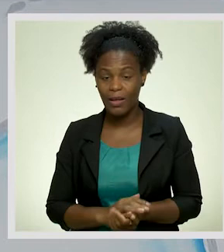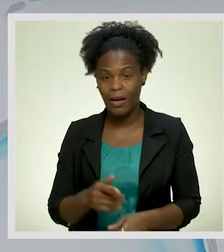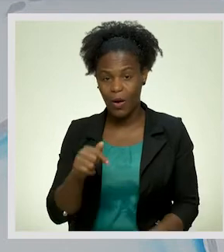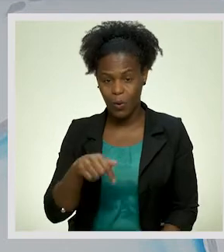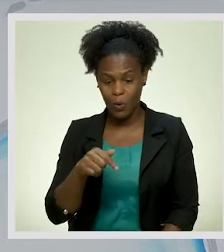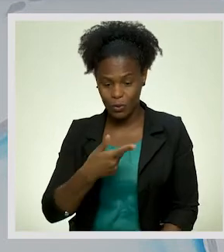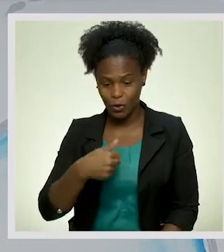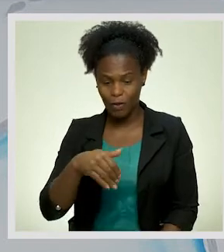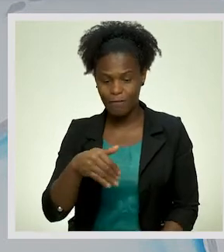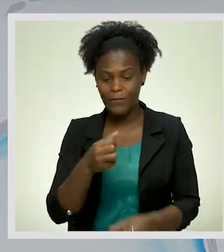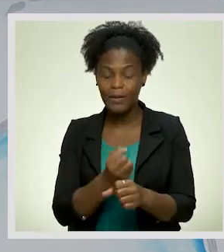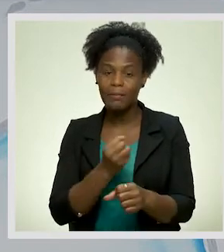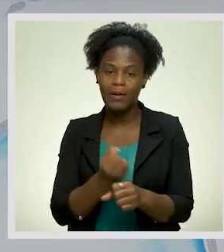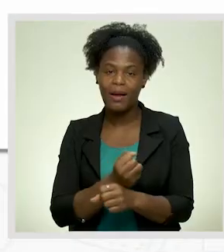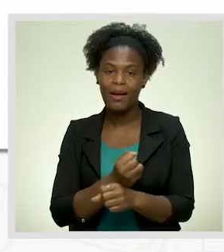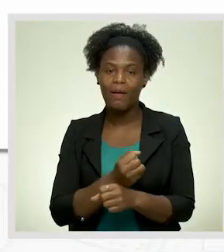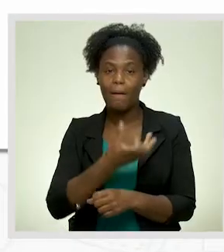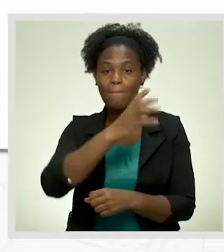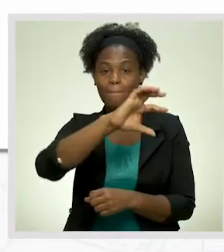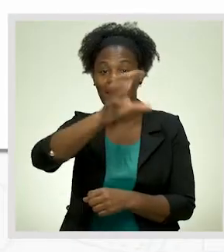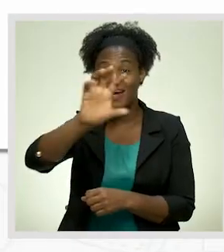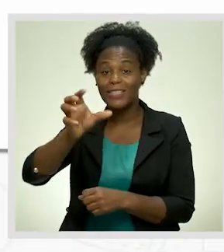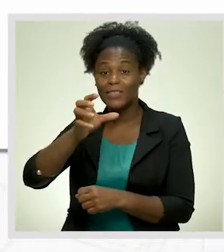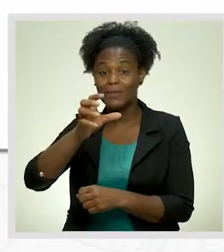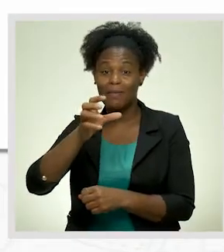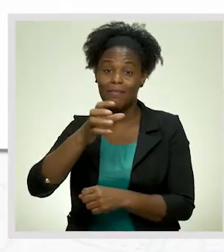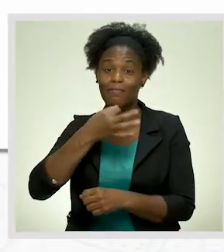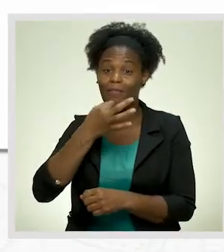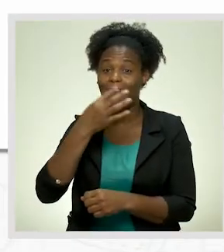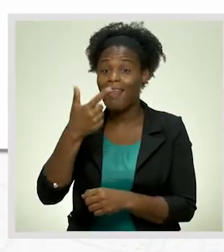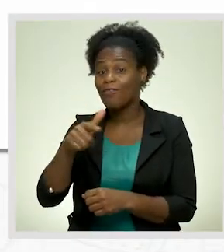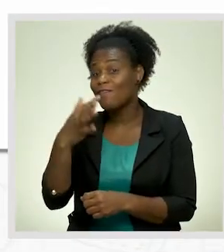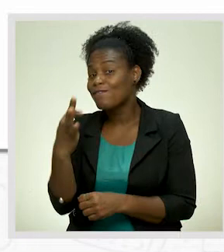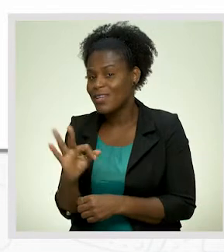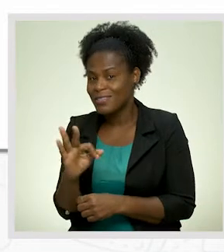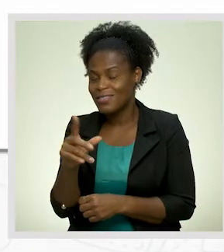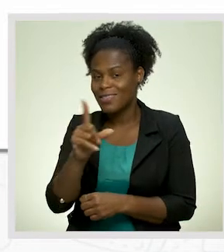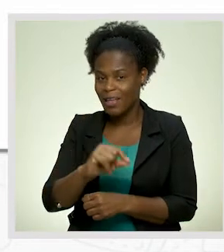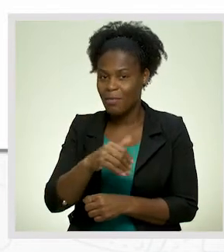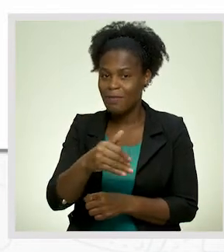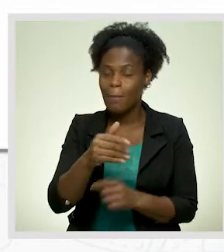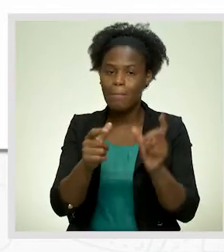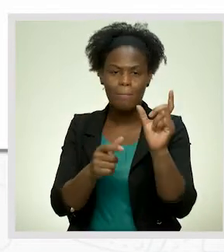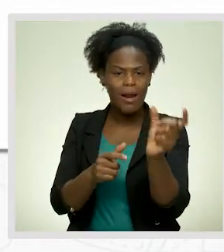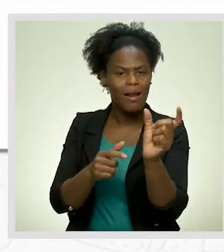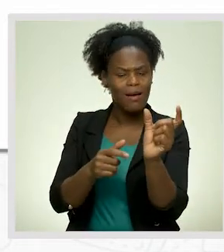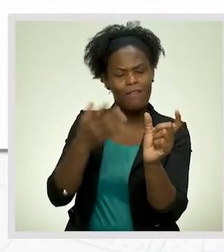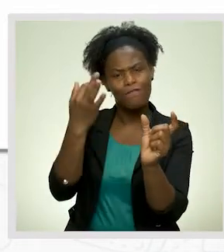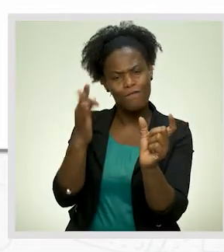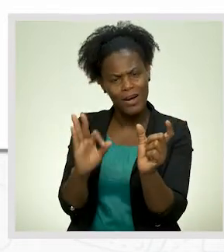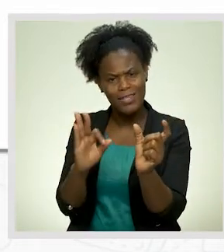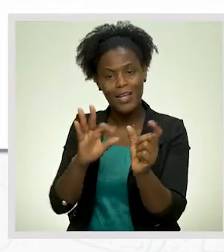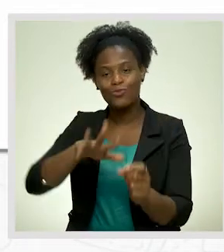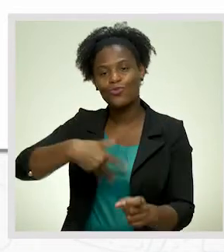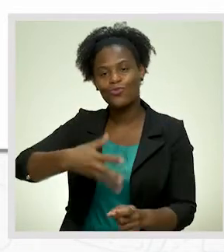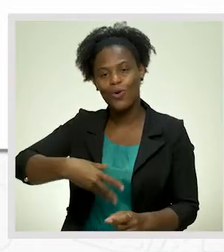Aujourd'hui, nous allons travailler les pays de la francophonie et aussi les mots du français dans